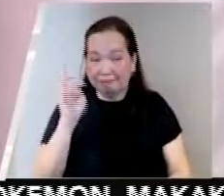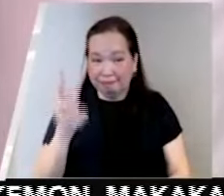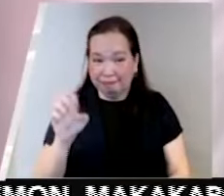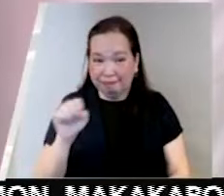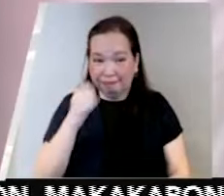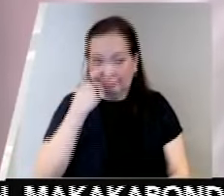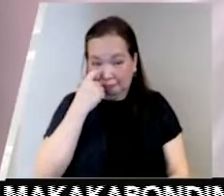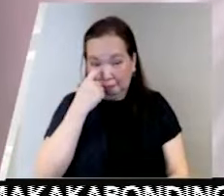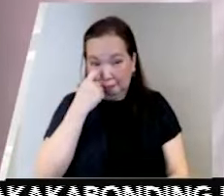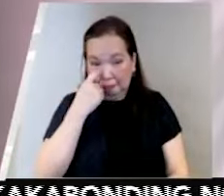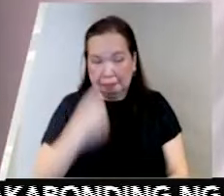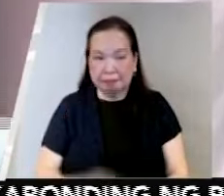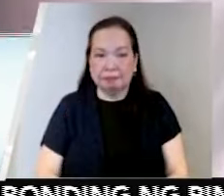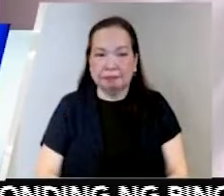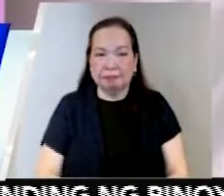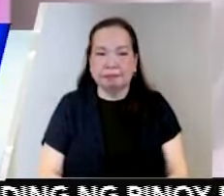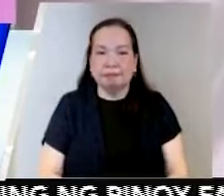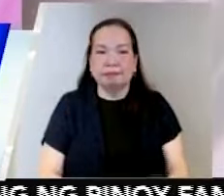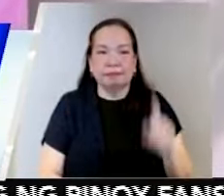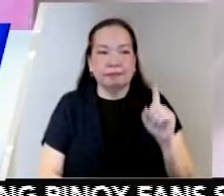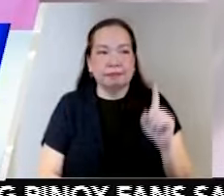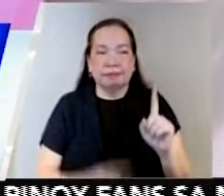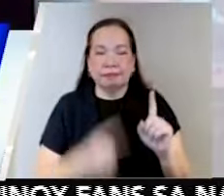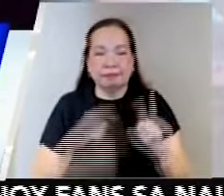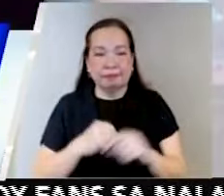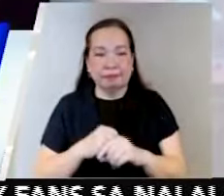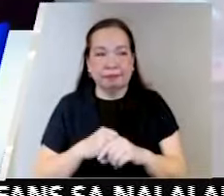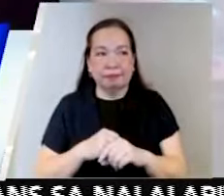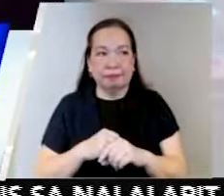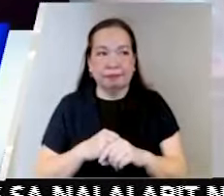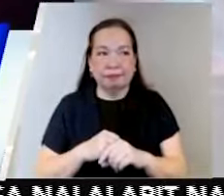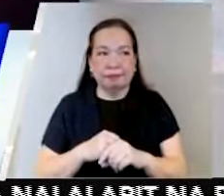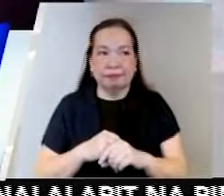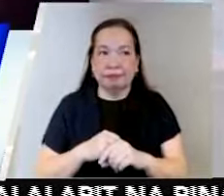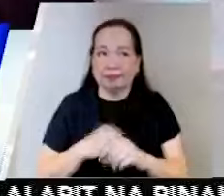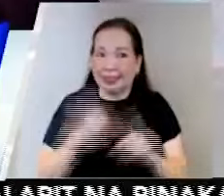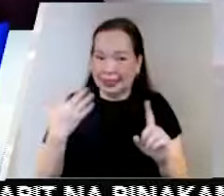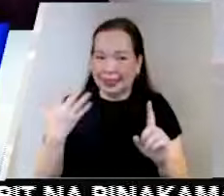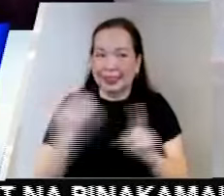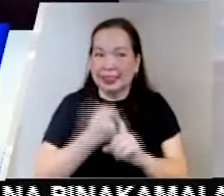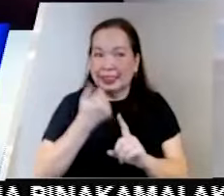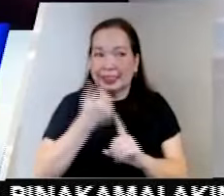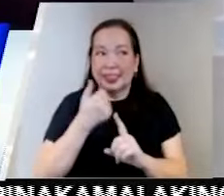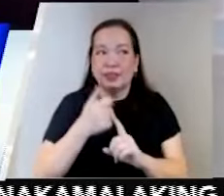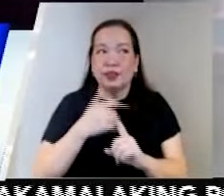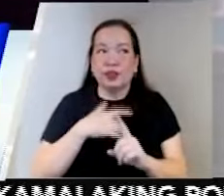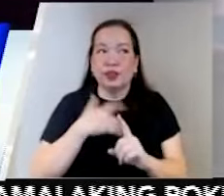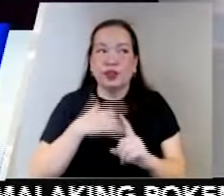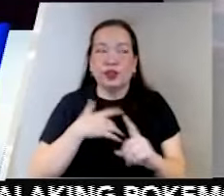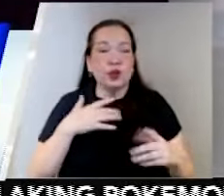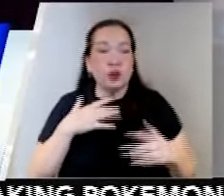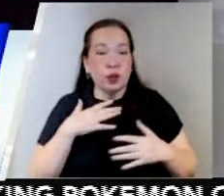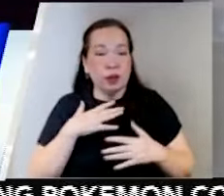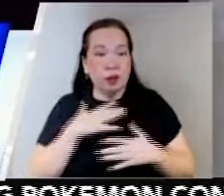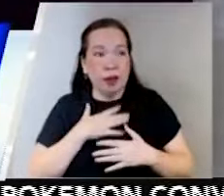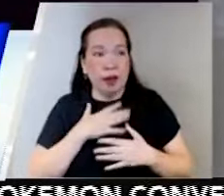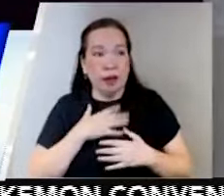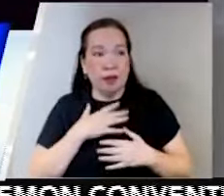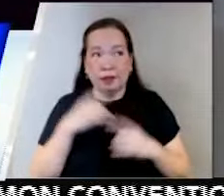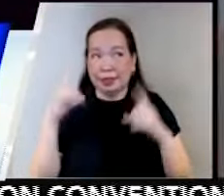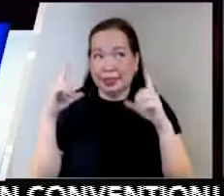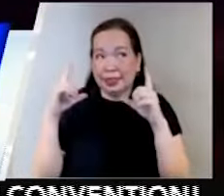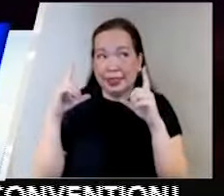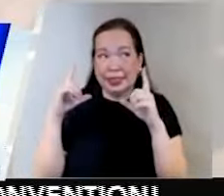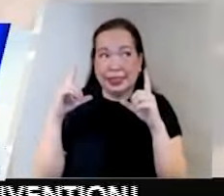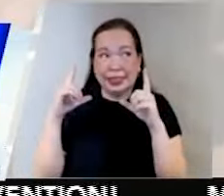Engine goal achieved si unang hit Morning Sunshine, Shira Diaz. Feels like a Polaroid love ang snap ni Shiner ni Shira sa